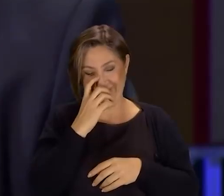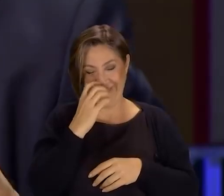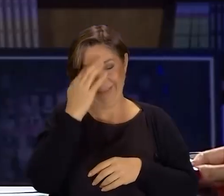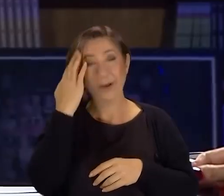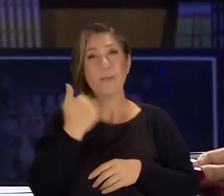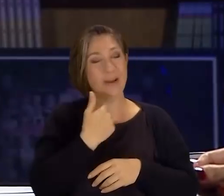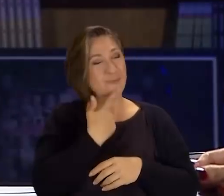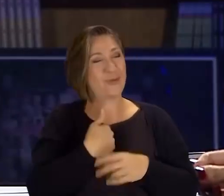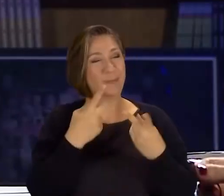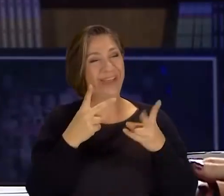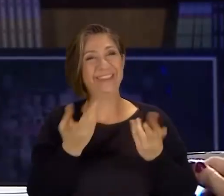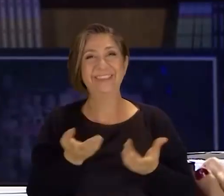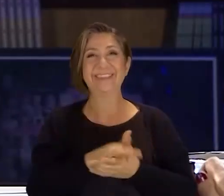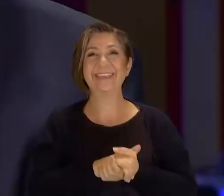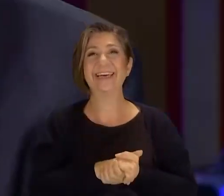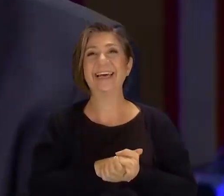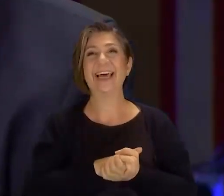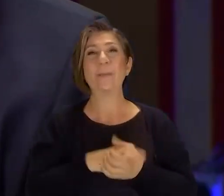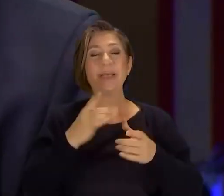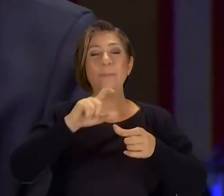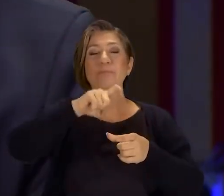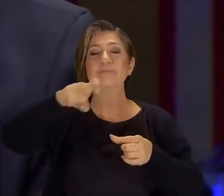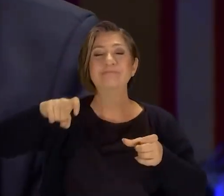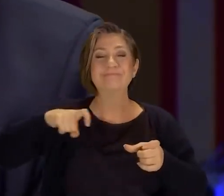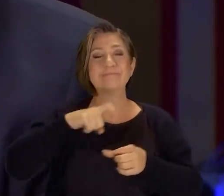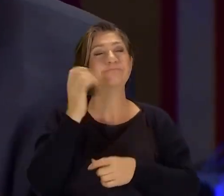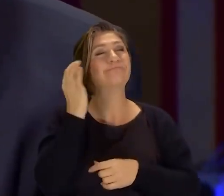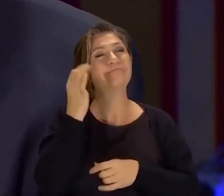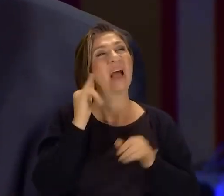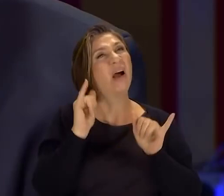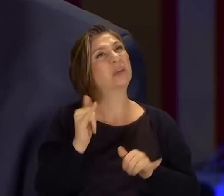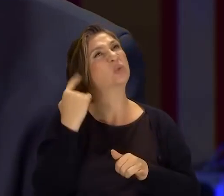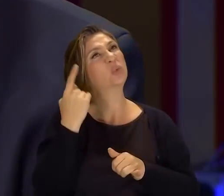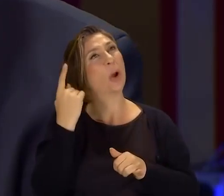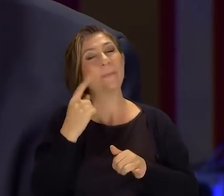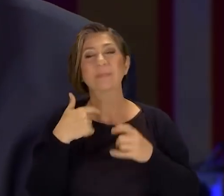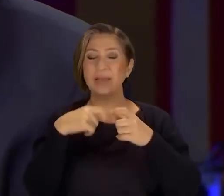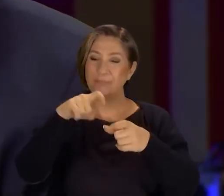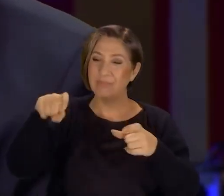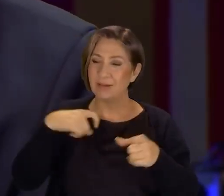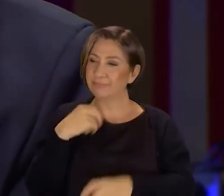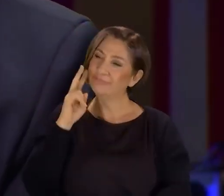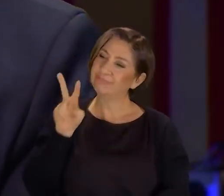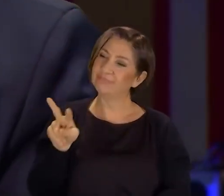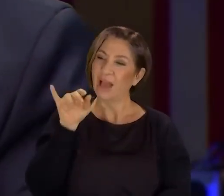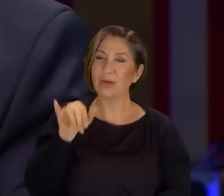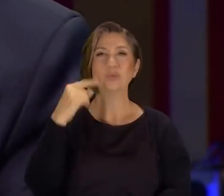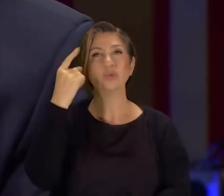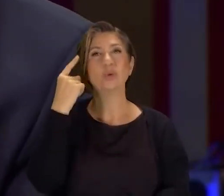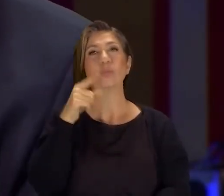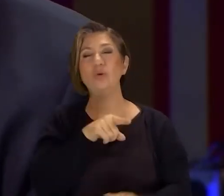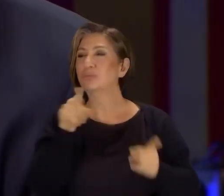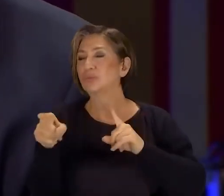yoksa ya amani bip işte plak dinlerken aynı şey yaşıyorum ondan sonra plakları mı bakarken aynı şeyi yaşıyor şu